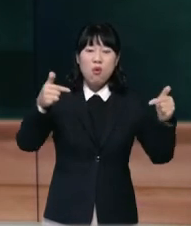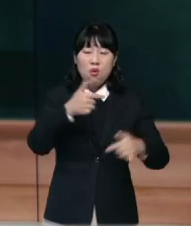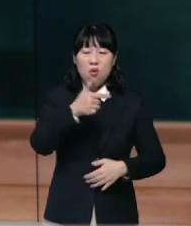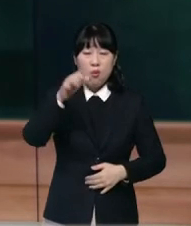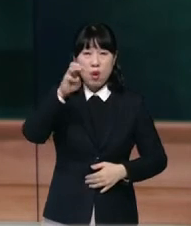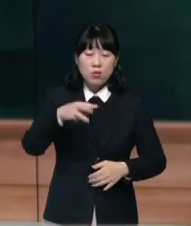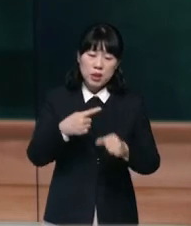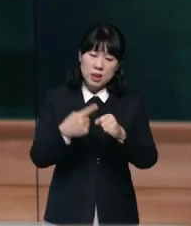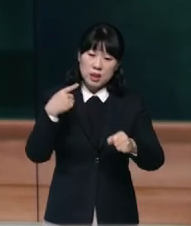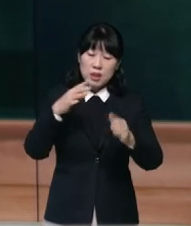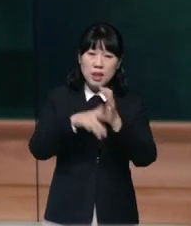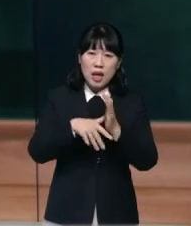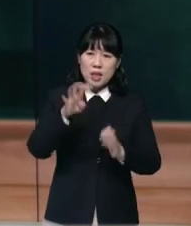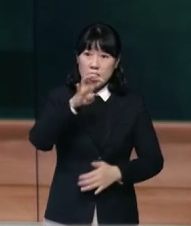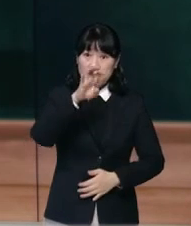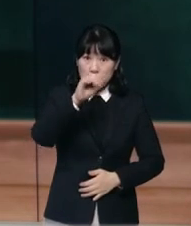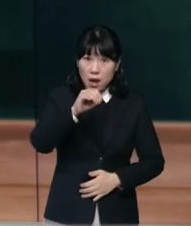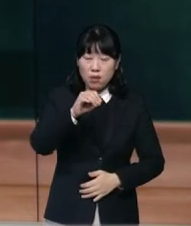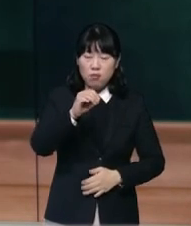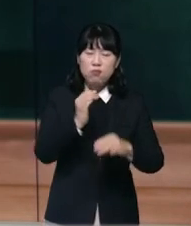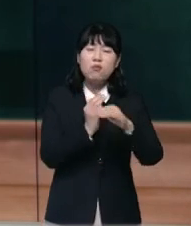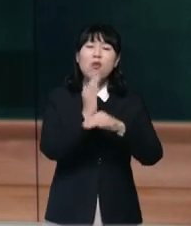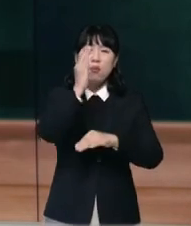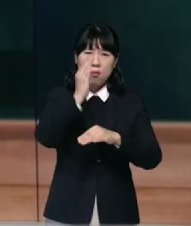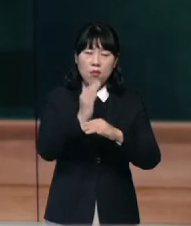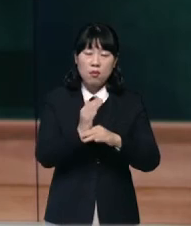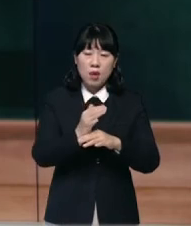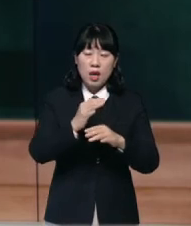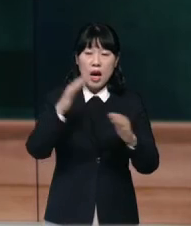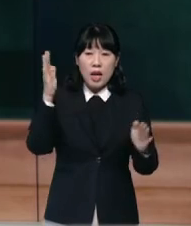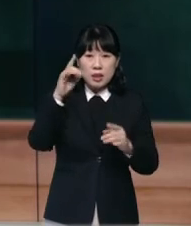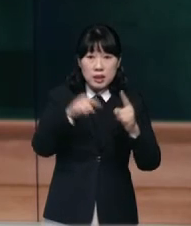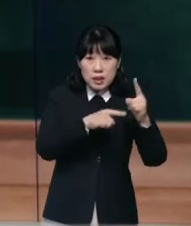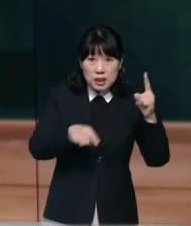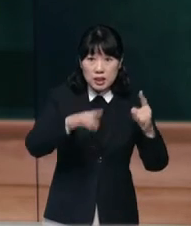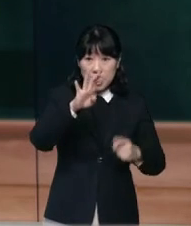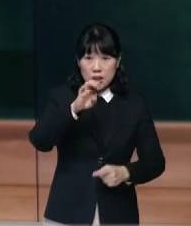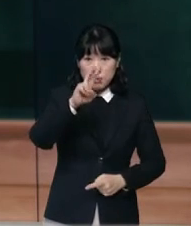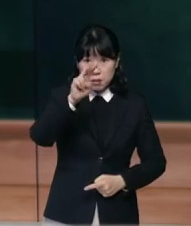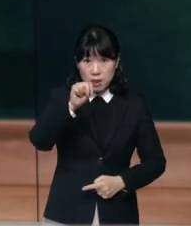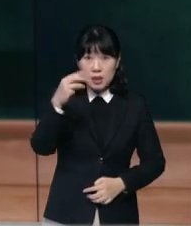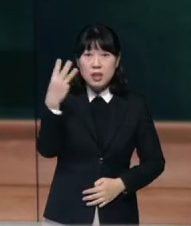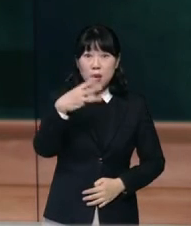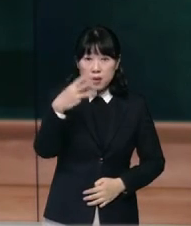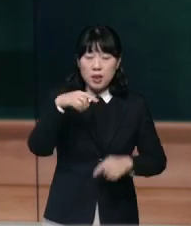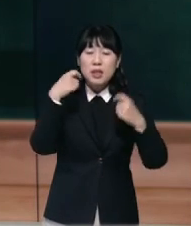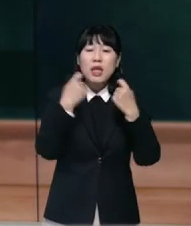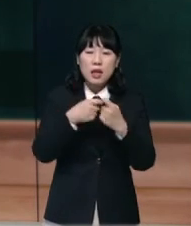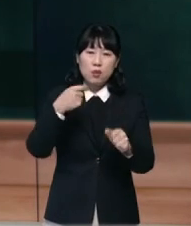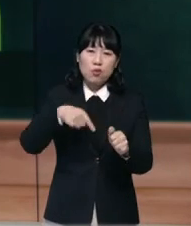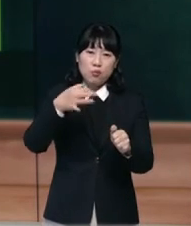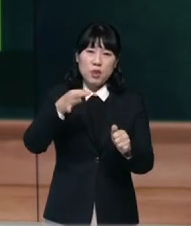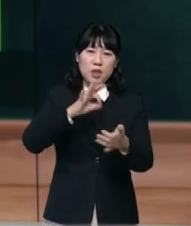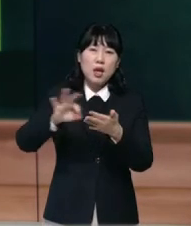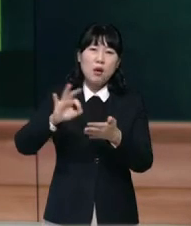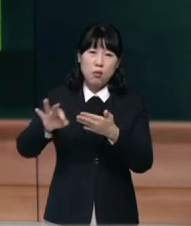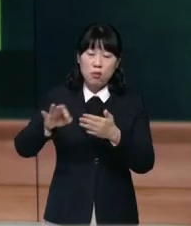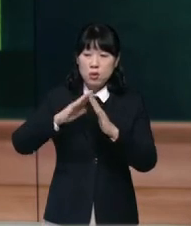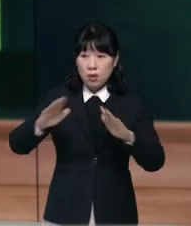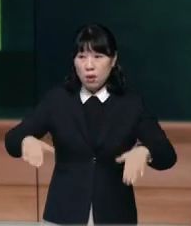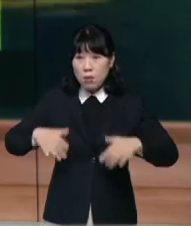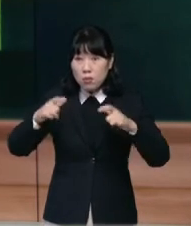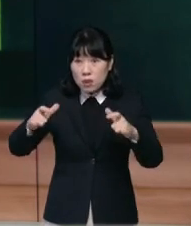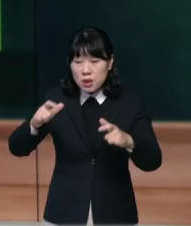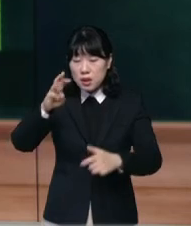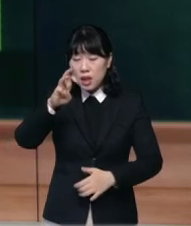광주는 지난해 40만원에 벽을 누르면서 학생 1인당 423,000원 에 사교육비를 기록했고 전남도